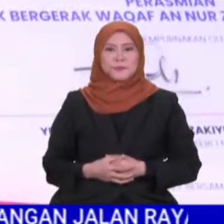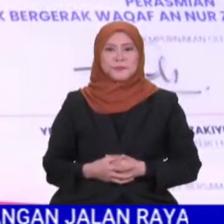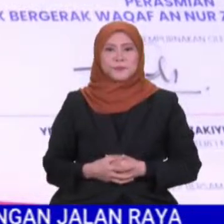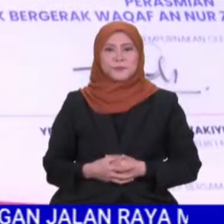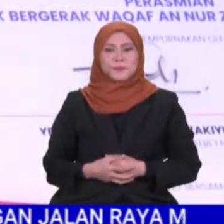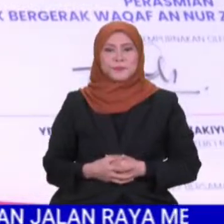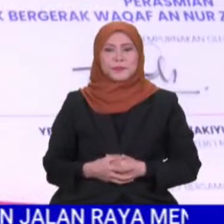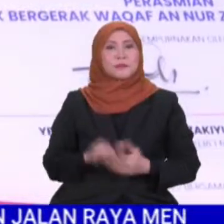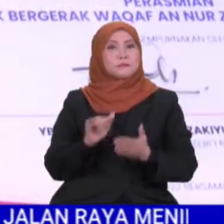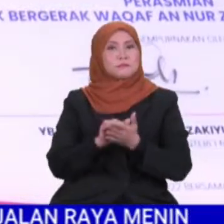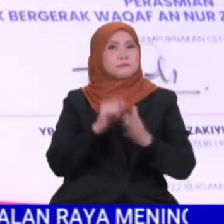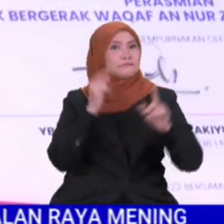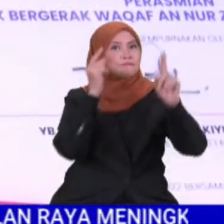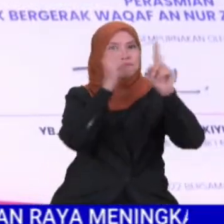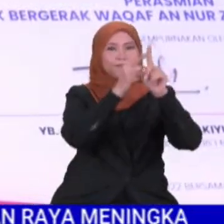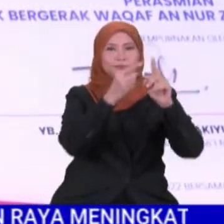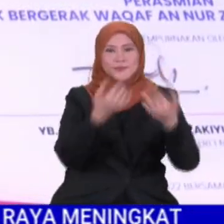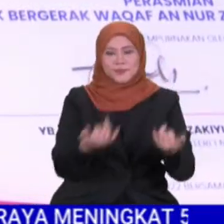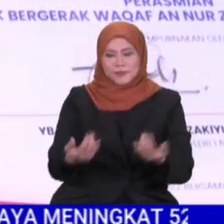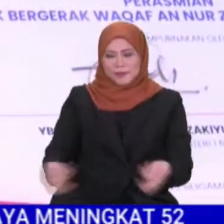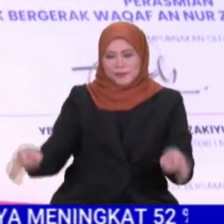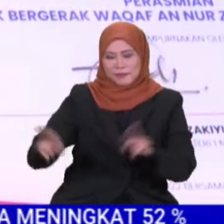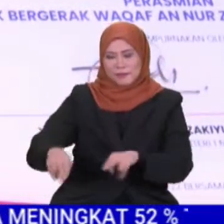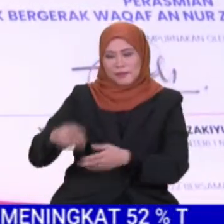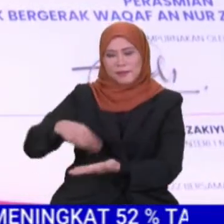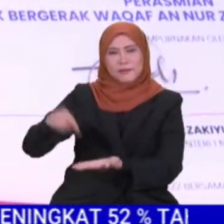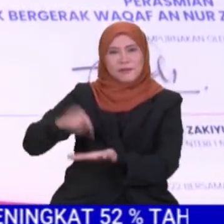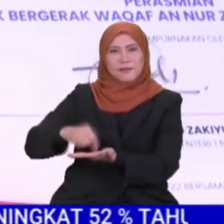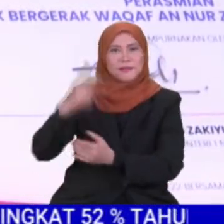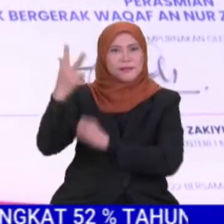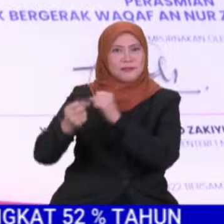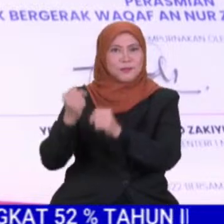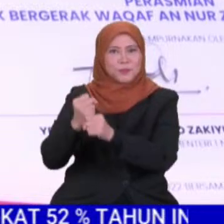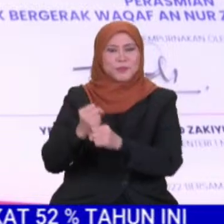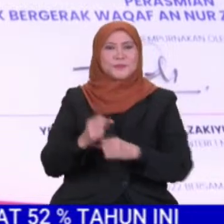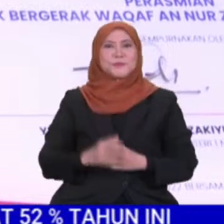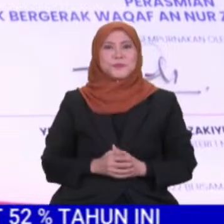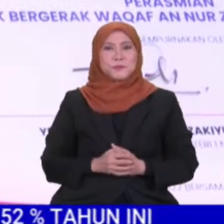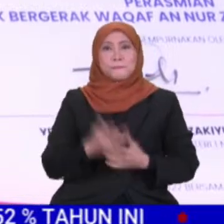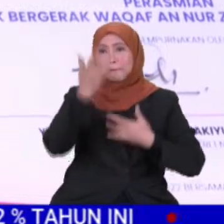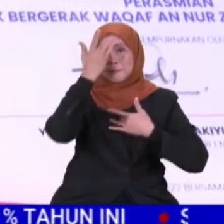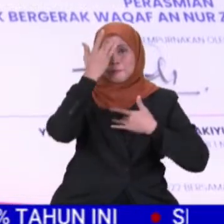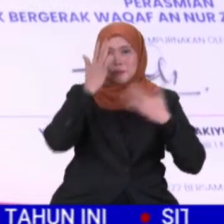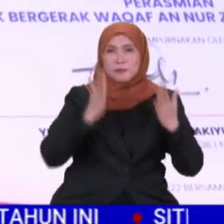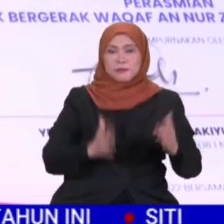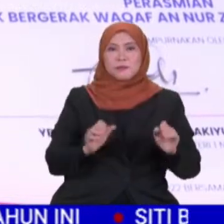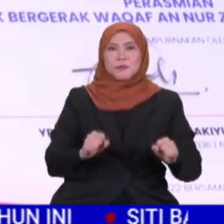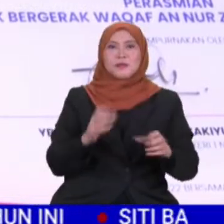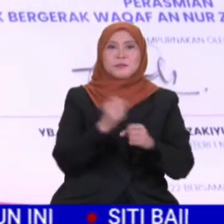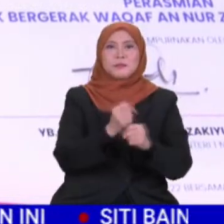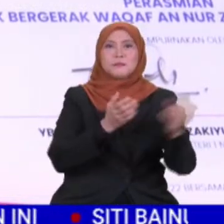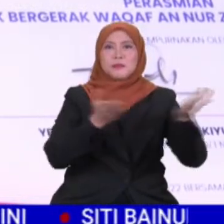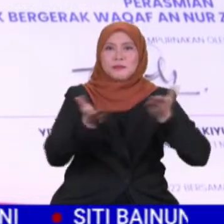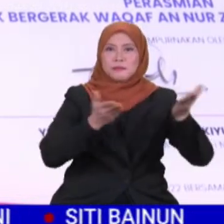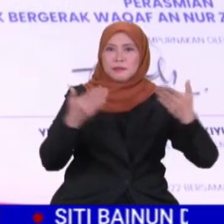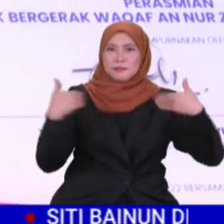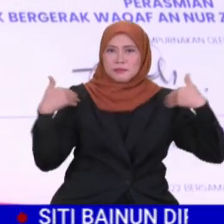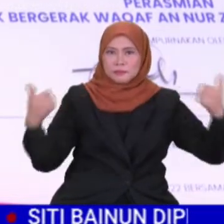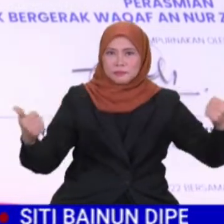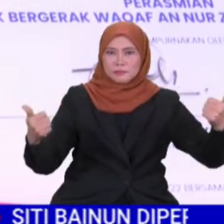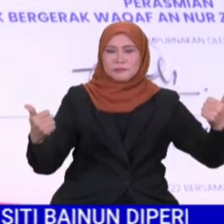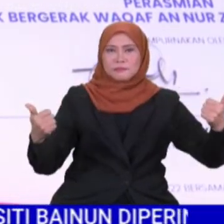Itu yang akan dicapai dengan termeterainya MOA 3 tahun ini. Menerusinya juga, pesakit mampu mendapatkan perkhidmatan